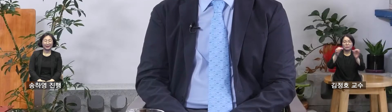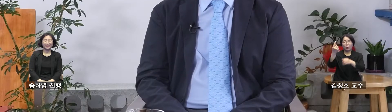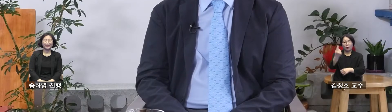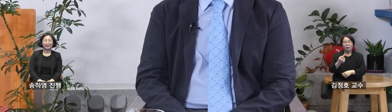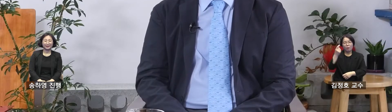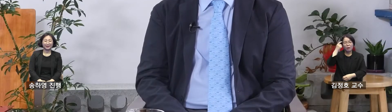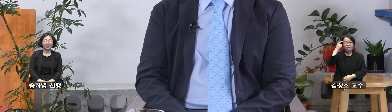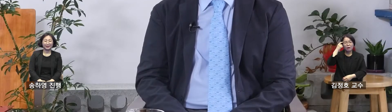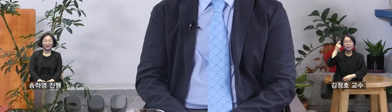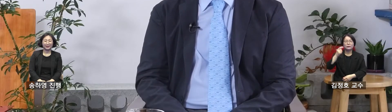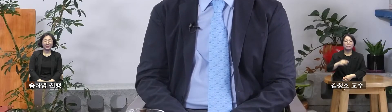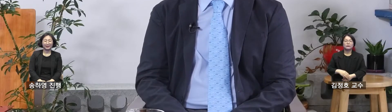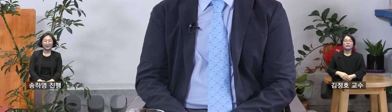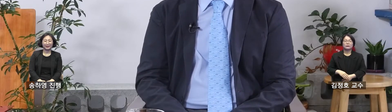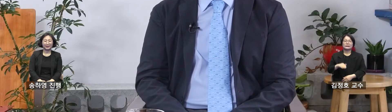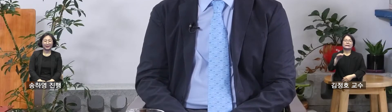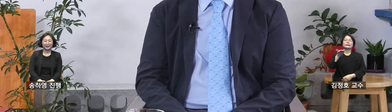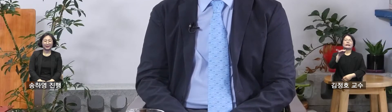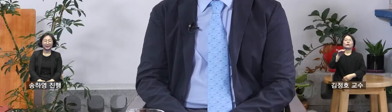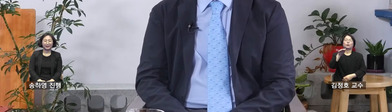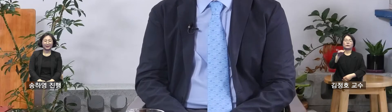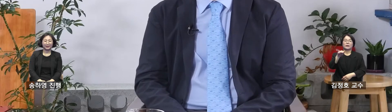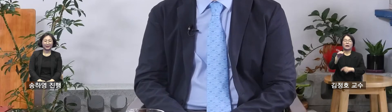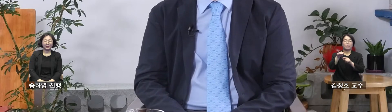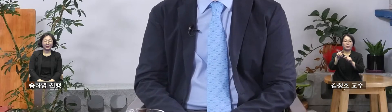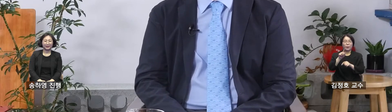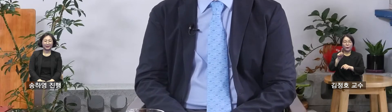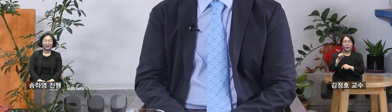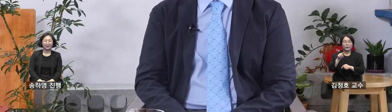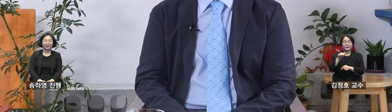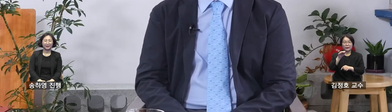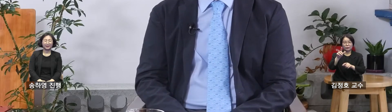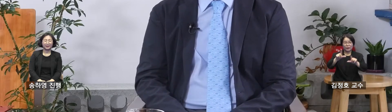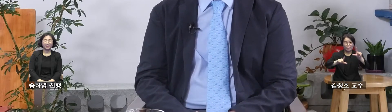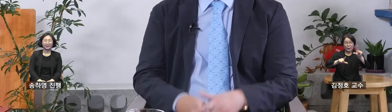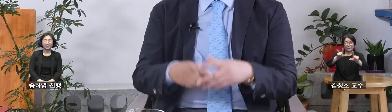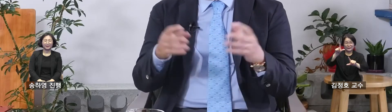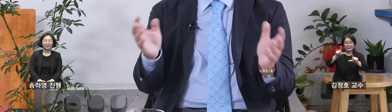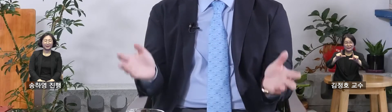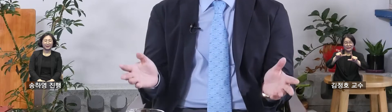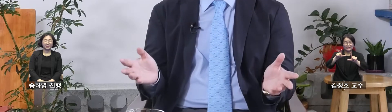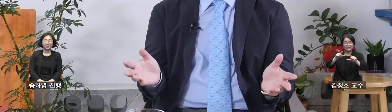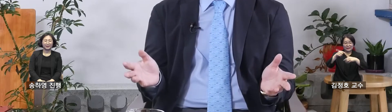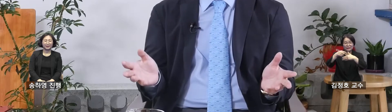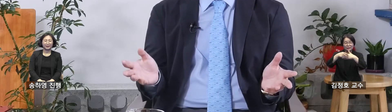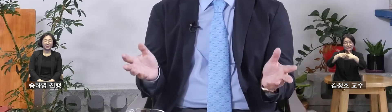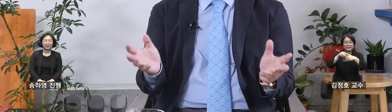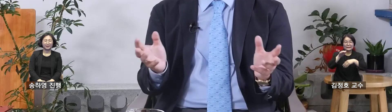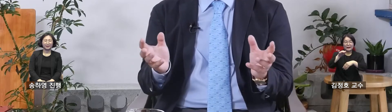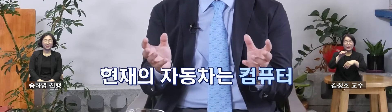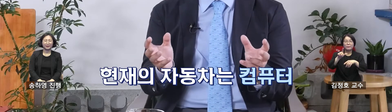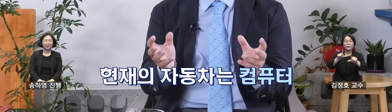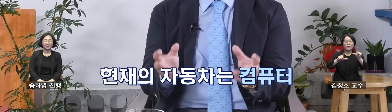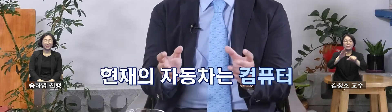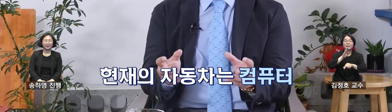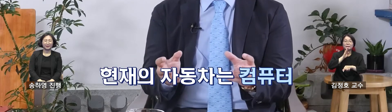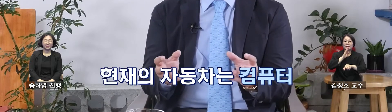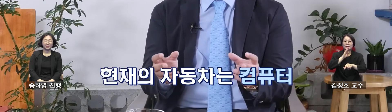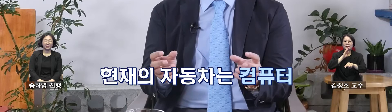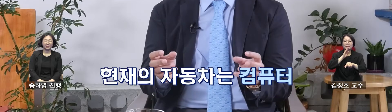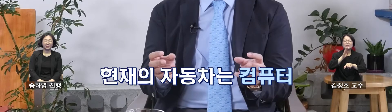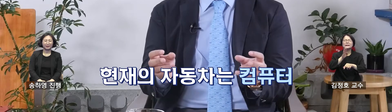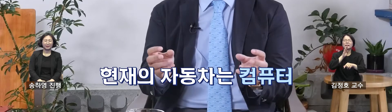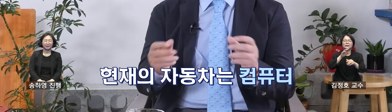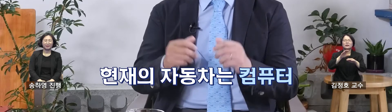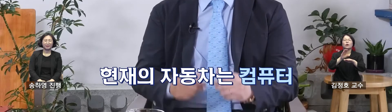수가 있는데요. 자동차 안이 사실은 요즘은 자동차 모습이 겉보기는 자동차지만 사실은